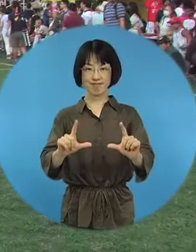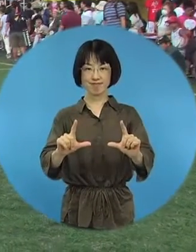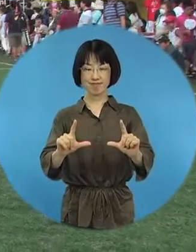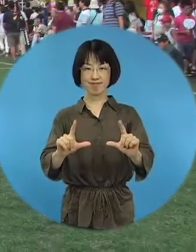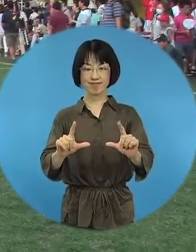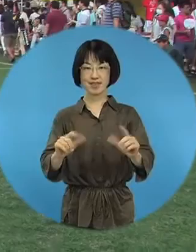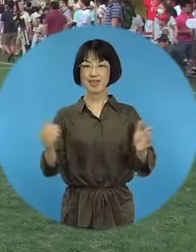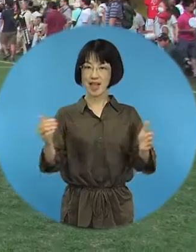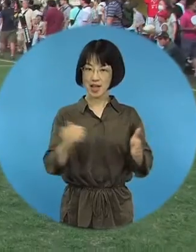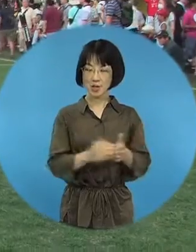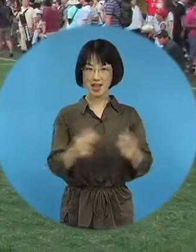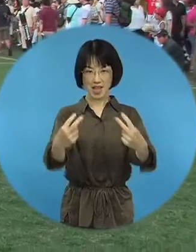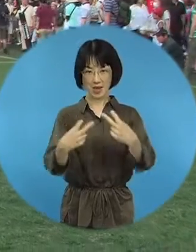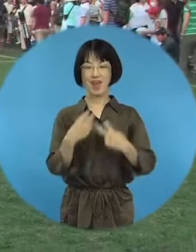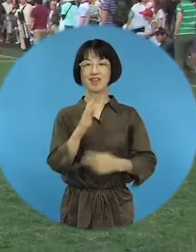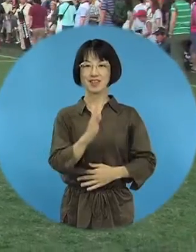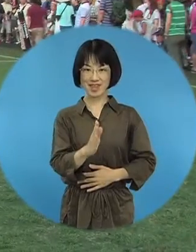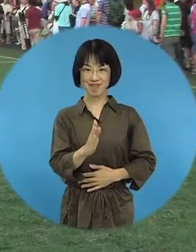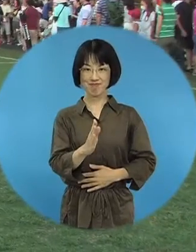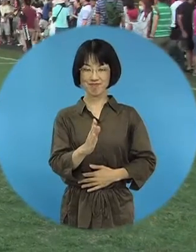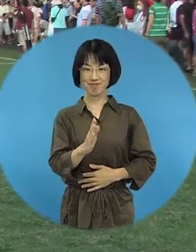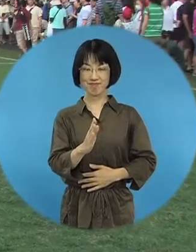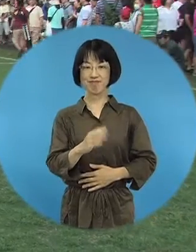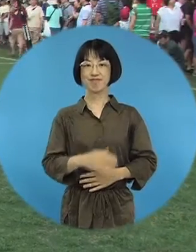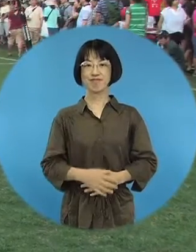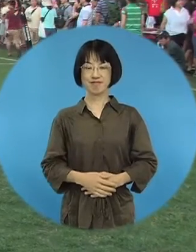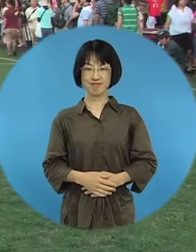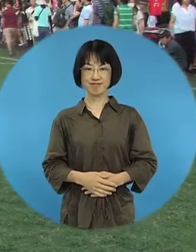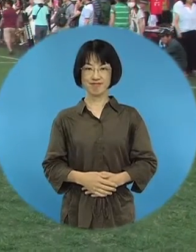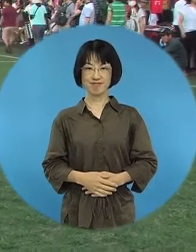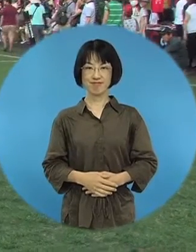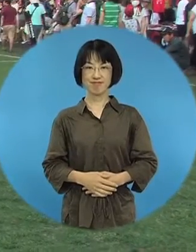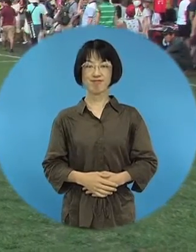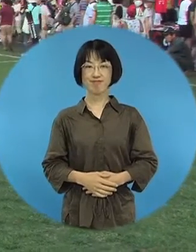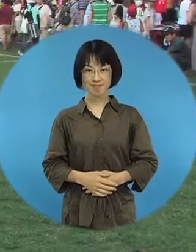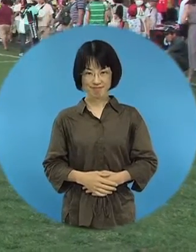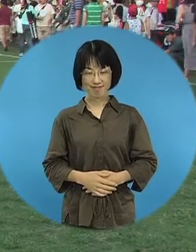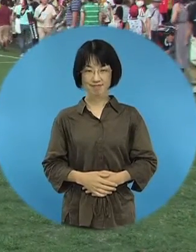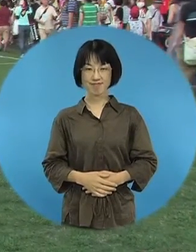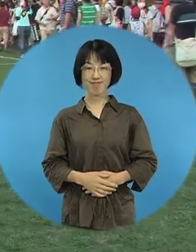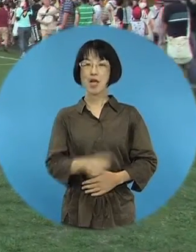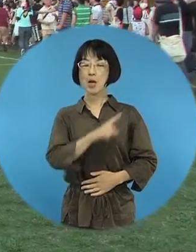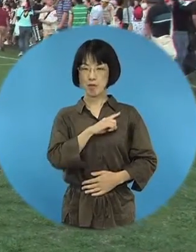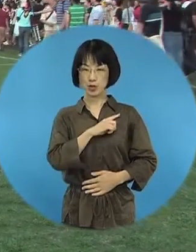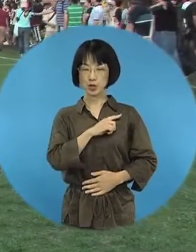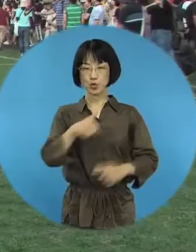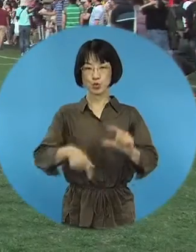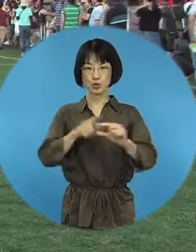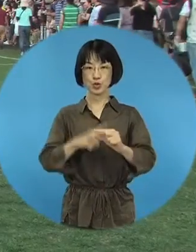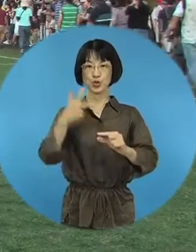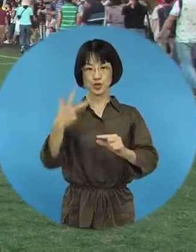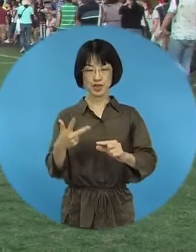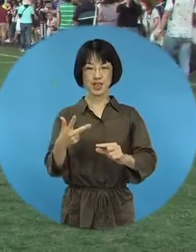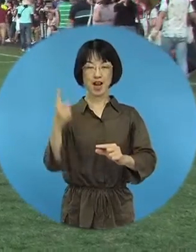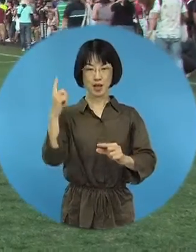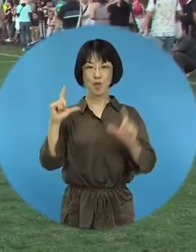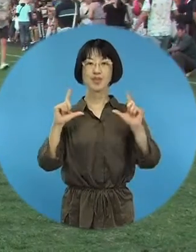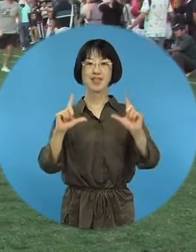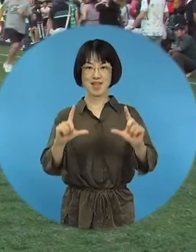します。どうぞ最後までご覧ください。それでは早速参りましょう。まずは府中市からのお知らせです